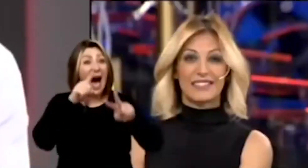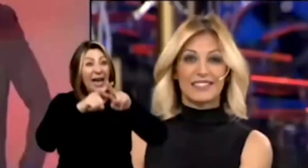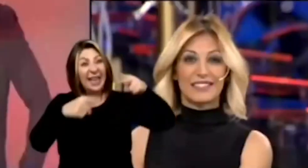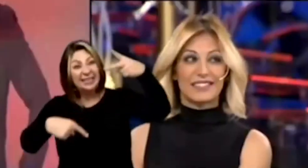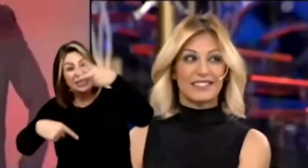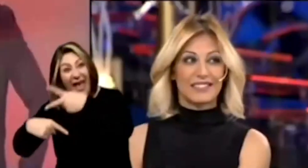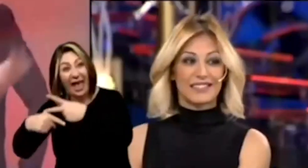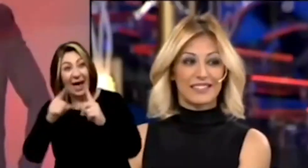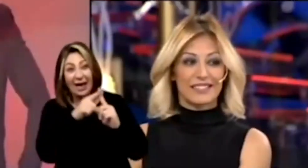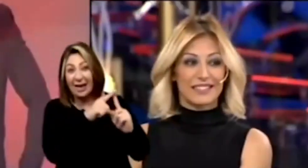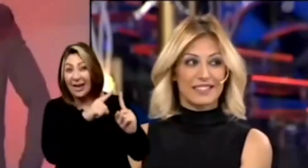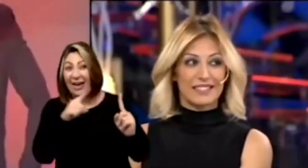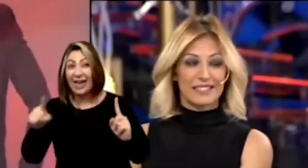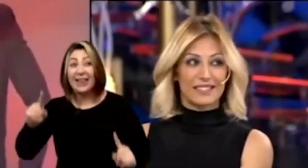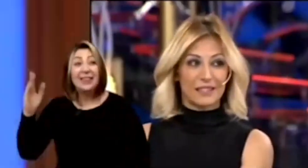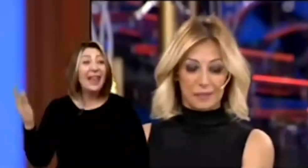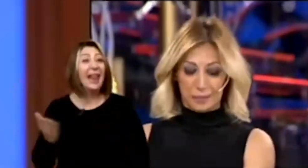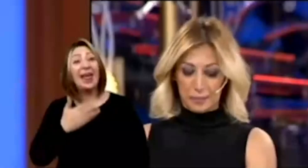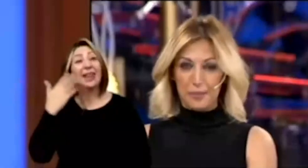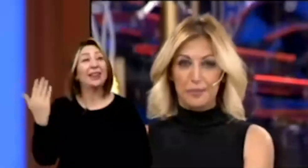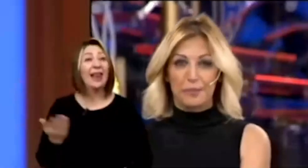A'dan Z'ye. Ne yani?